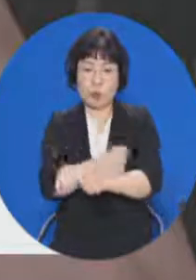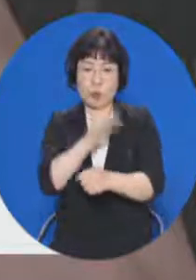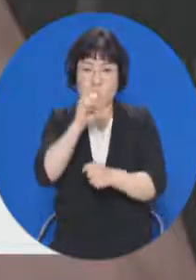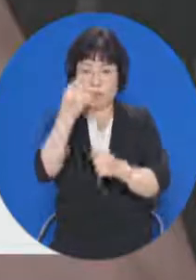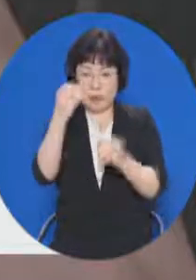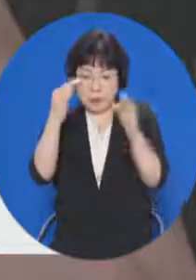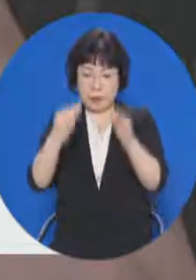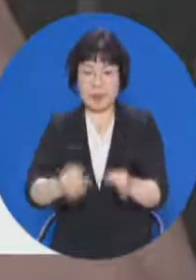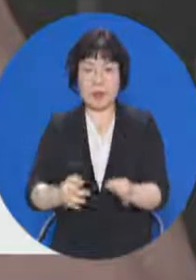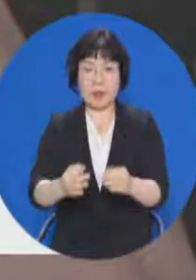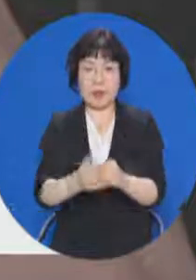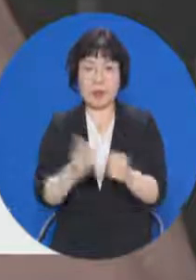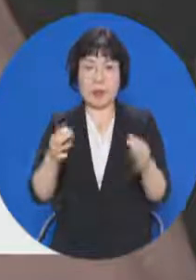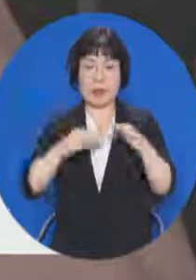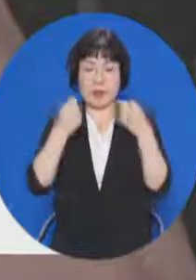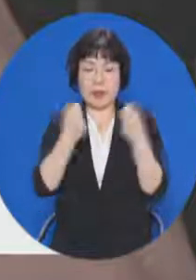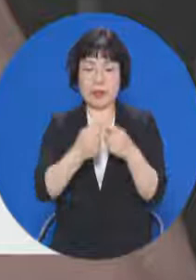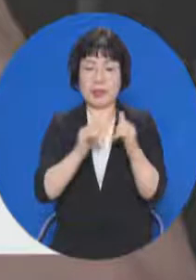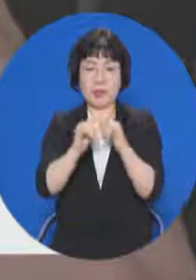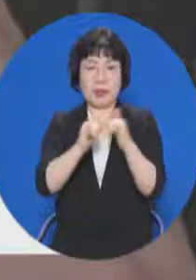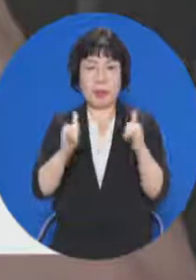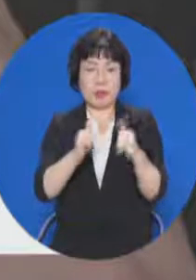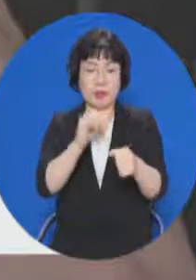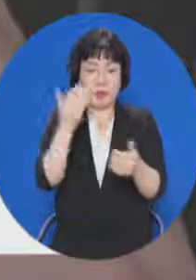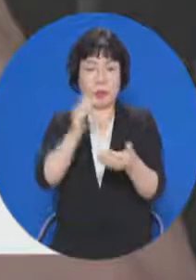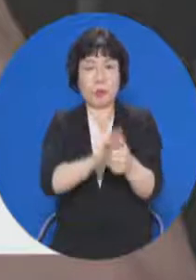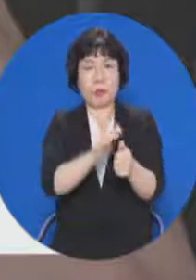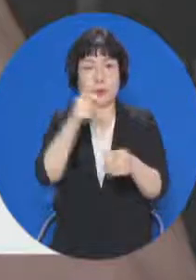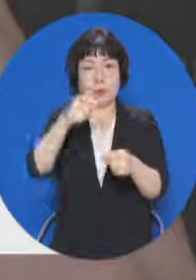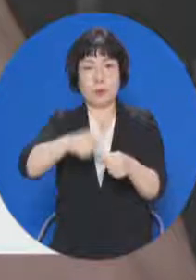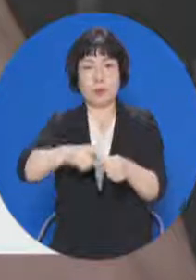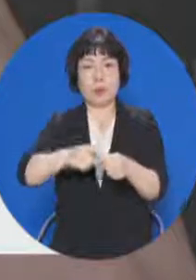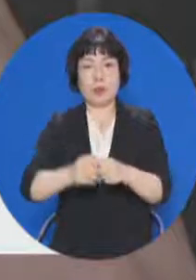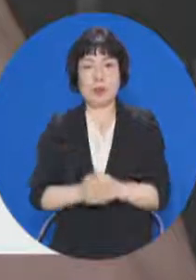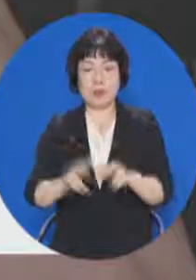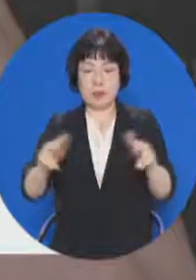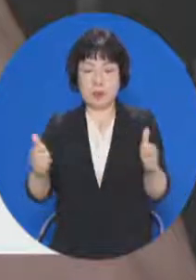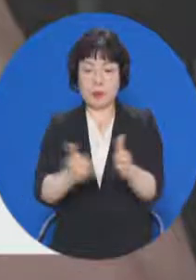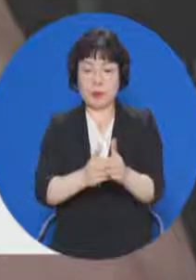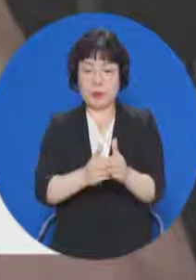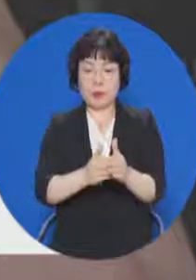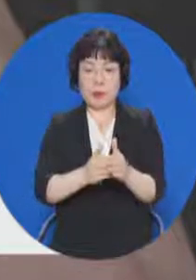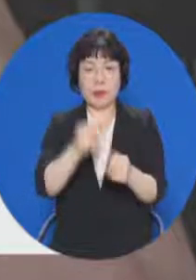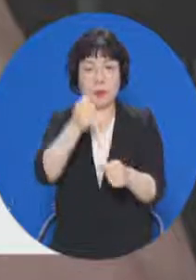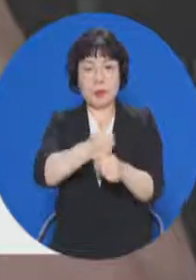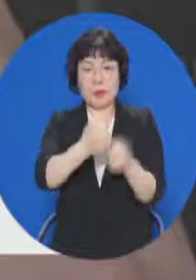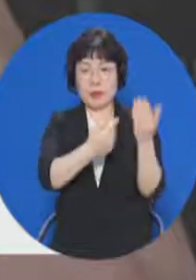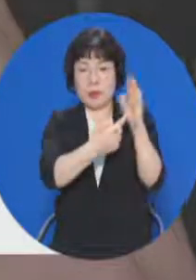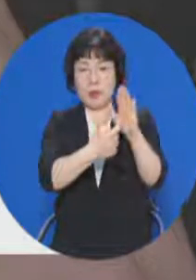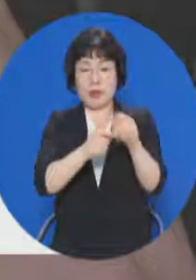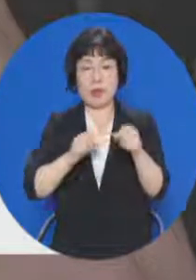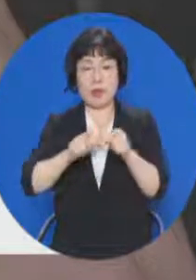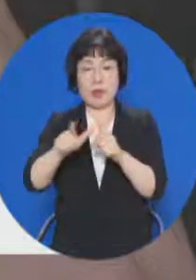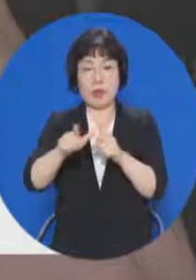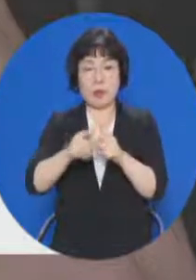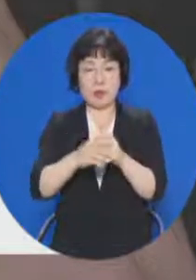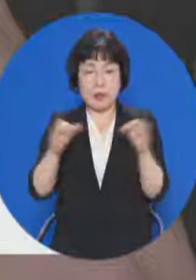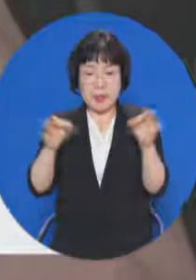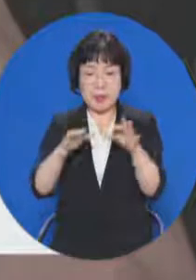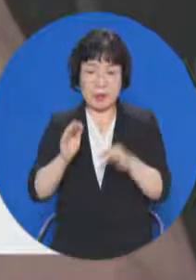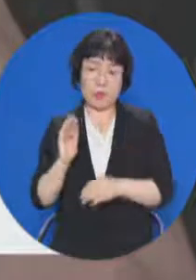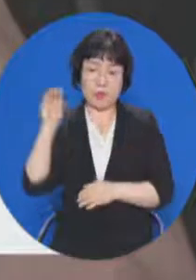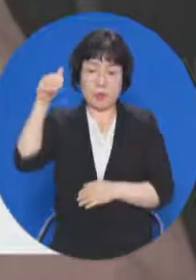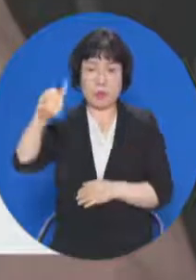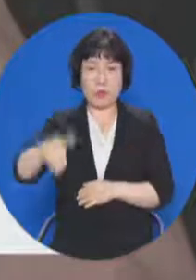낮춰서 소상공인들의 부담을 덜어 주겠다는 취지 인데요 지금까지 출시된 00 개발에 상당수가 반짝 흥행의